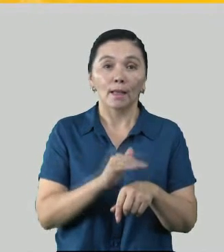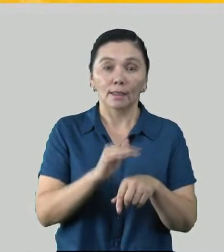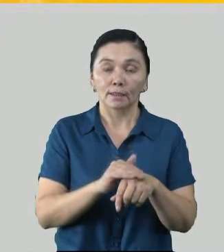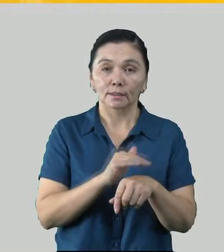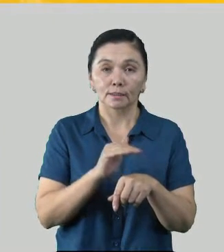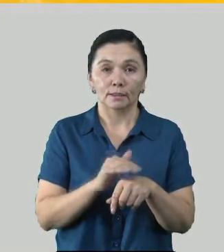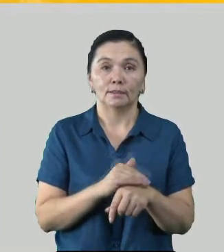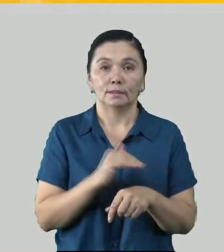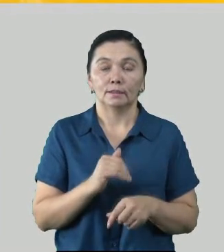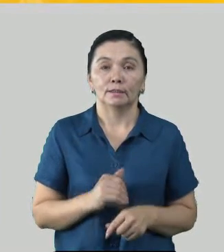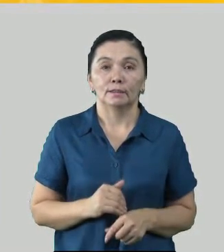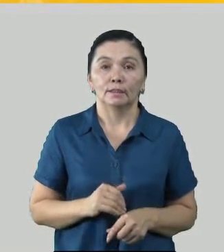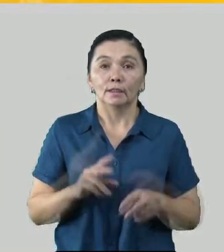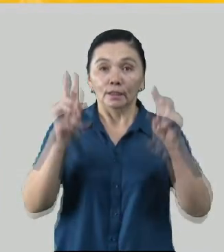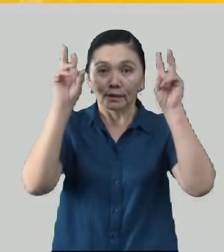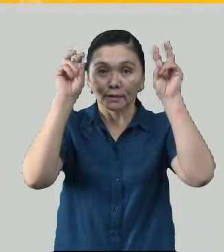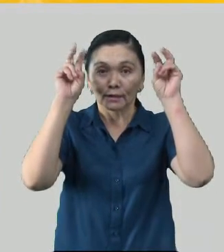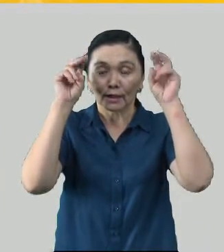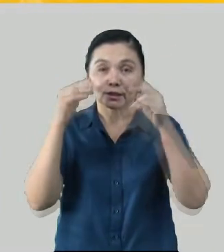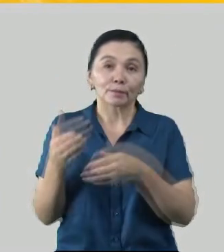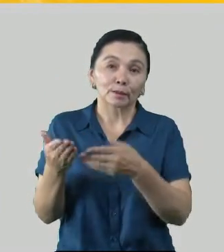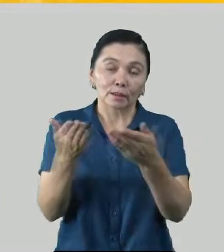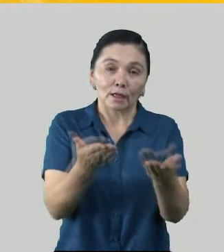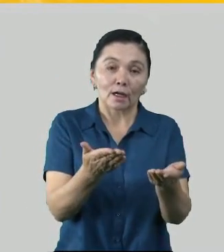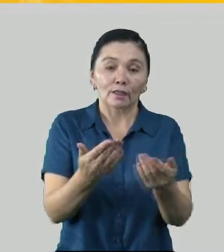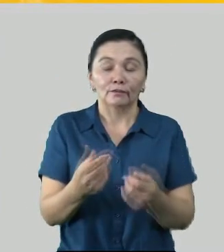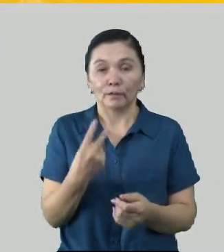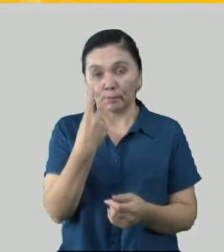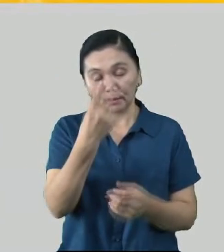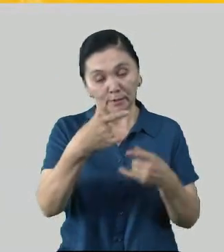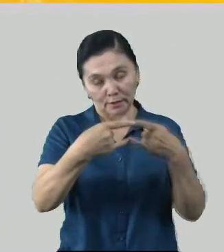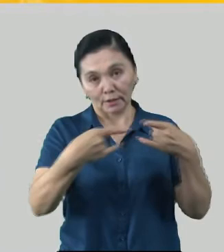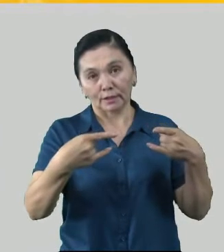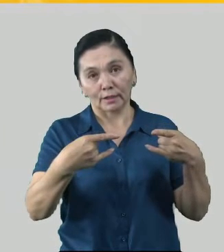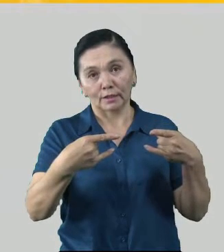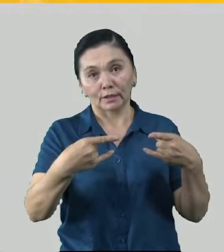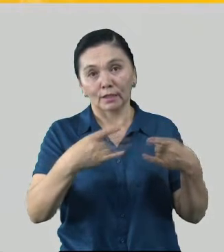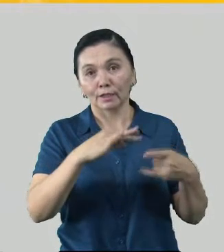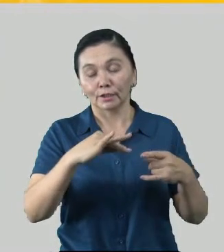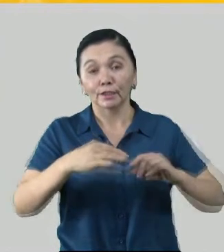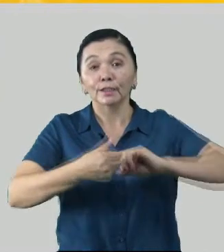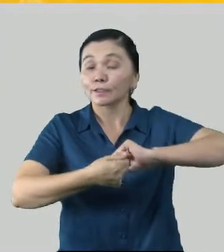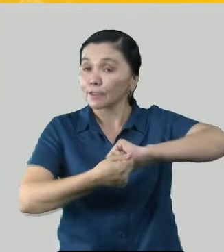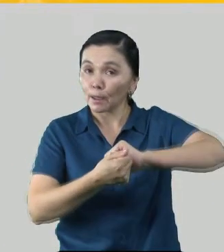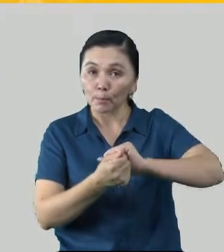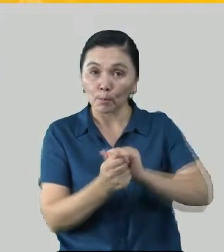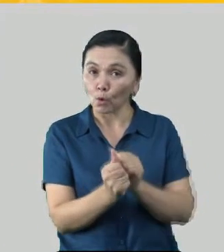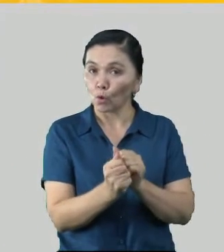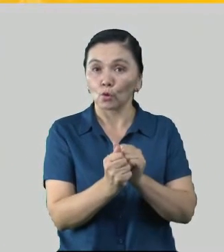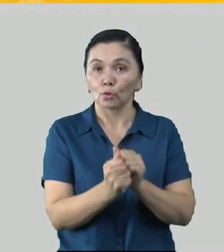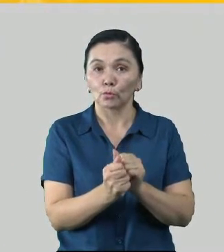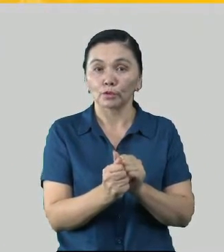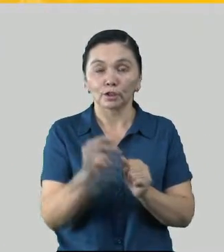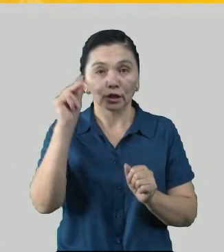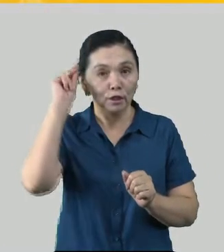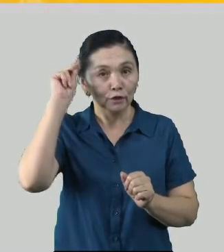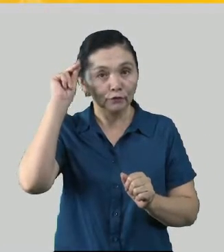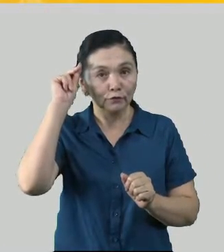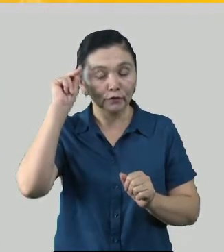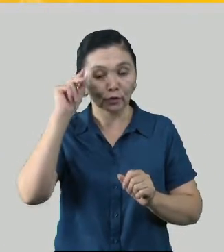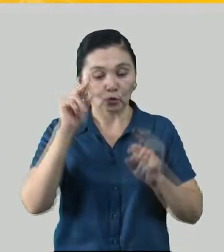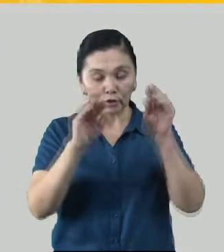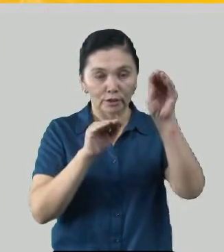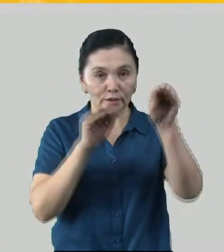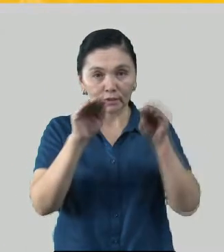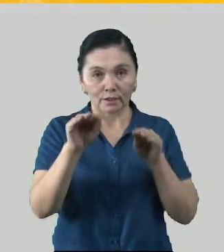Молодцы! Зайчик предлагает вам посмотреть на экран и запомнить, выучить